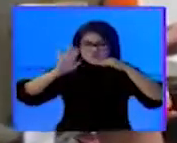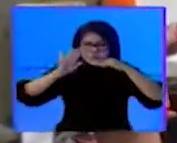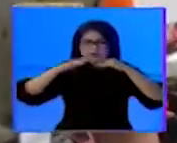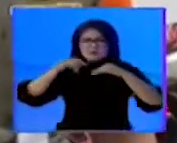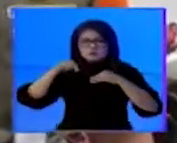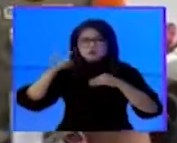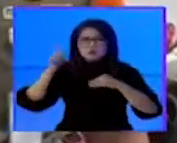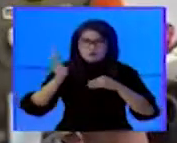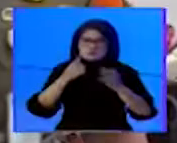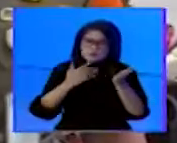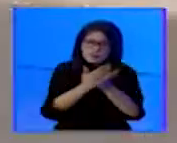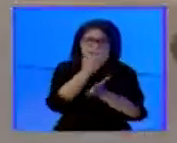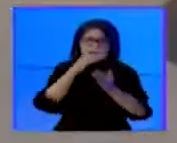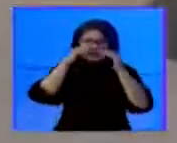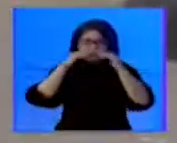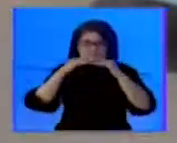otomatis melanggar aturan pergub tersebut.